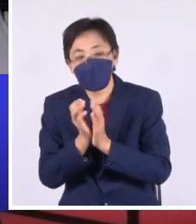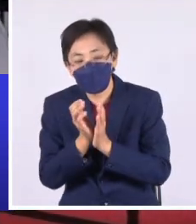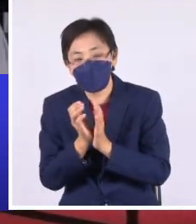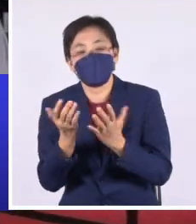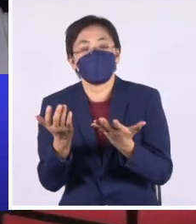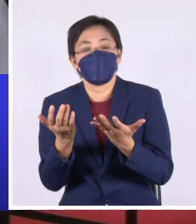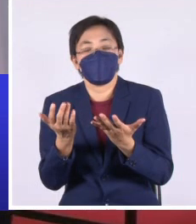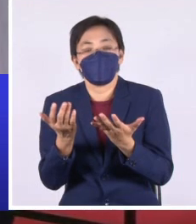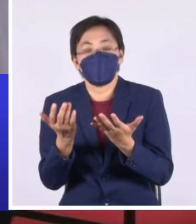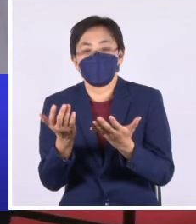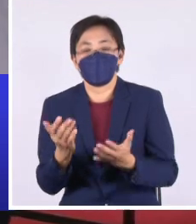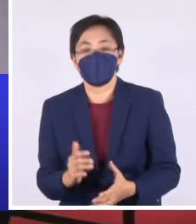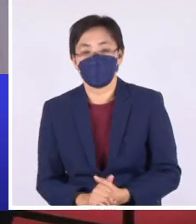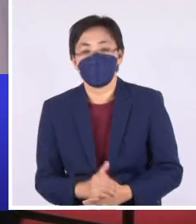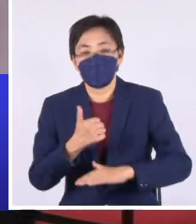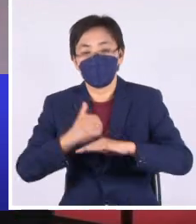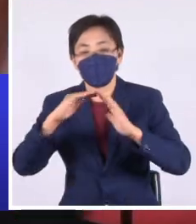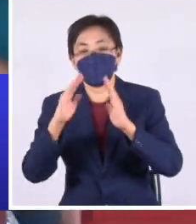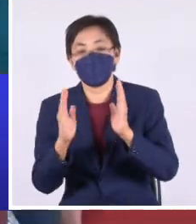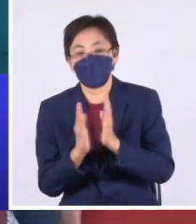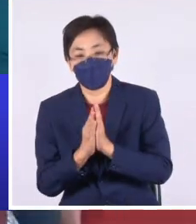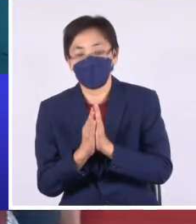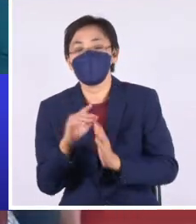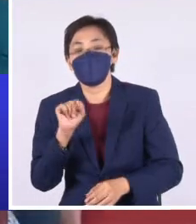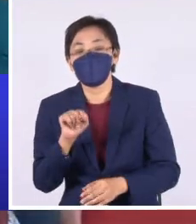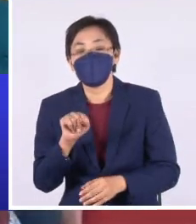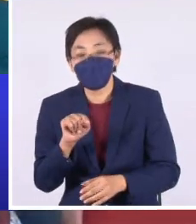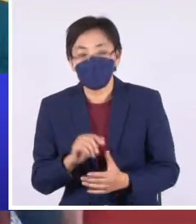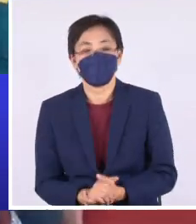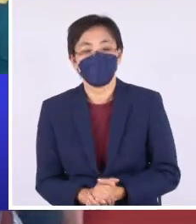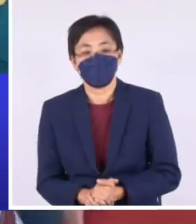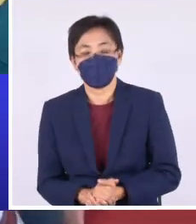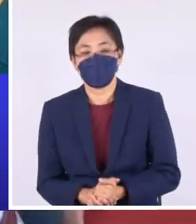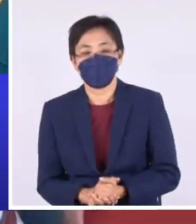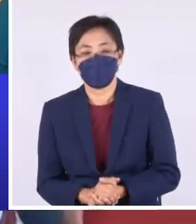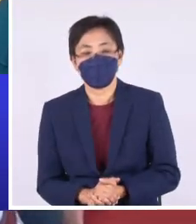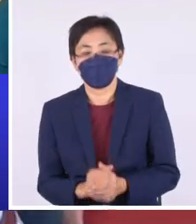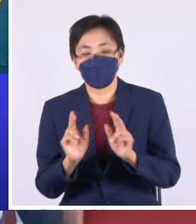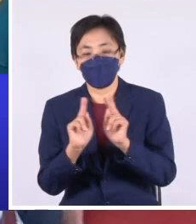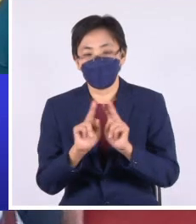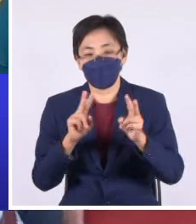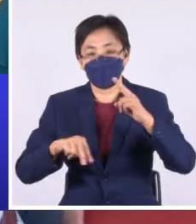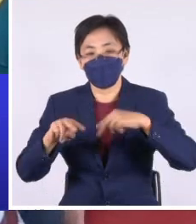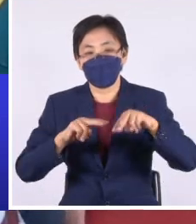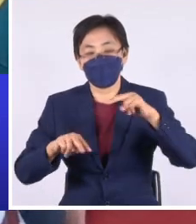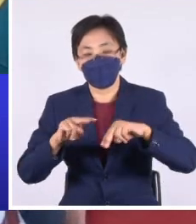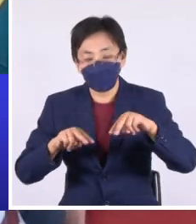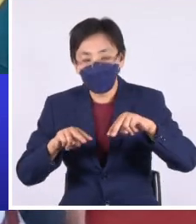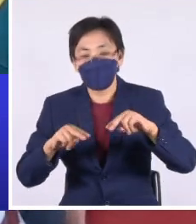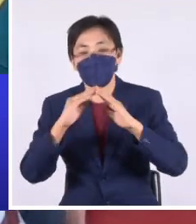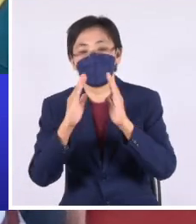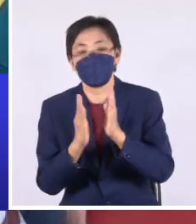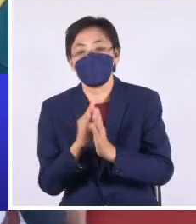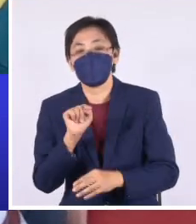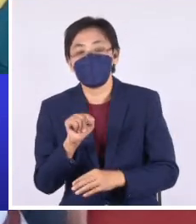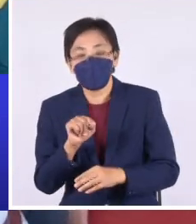ลักษณ์สุจินโนเจ้าอาวาสวัดเพชรบุรีหรือว่าวัดหลวงปู่หงคณะกรรมการผู้ดูแลสุสานทุ่งมนและก็วัดเพชรบุรี